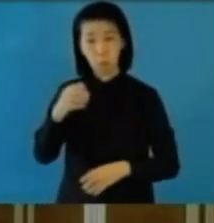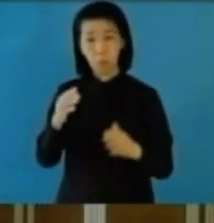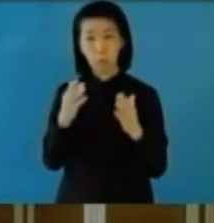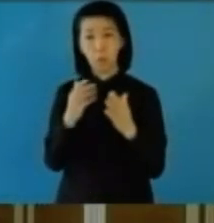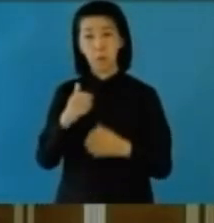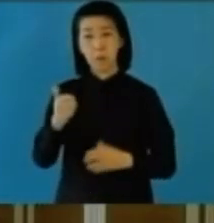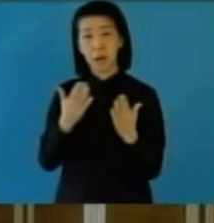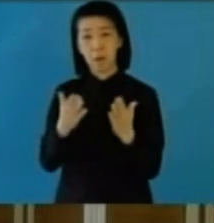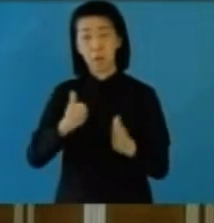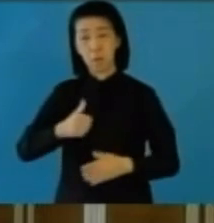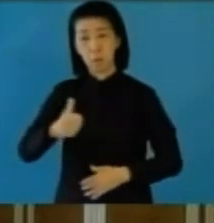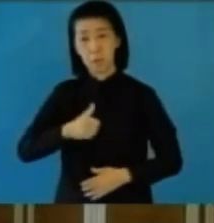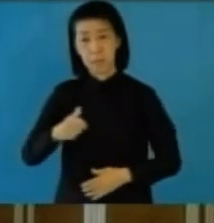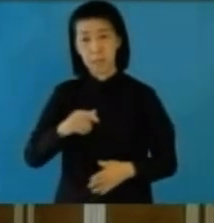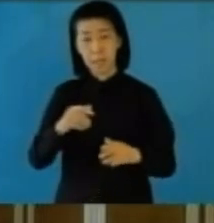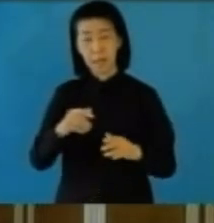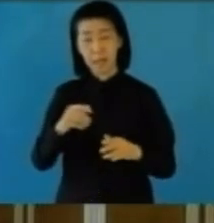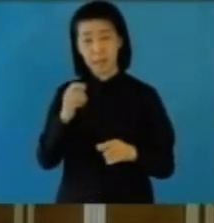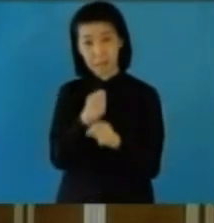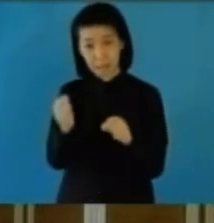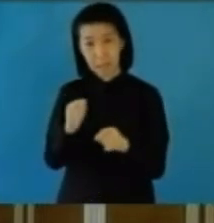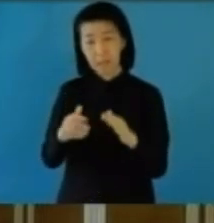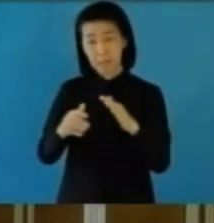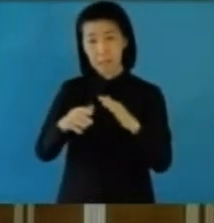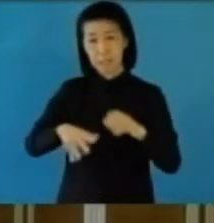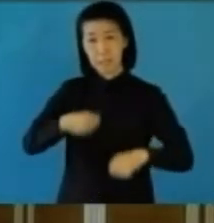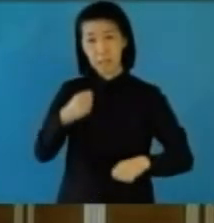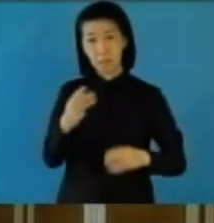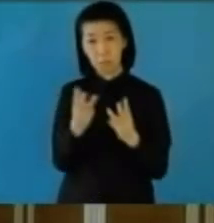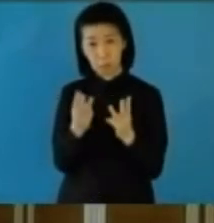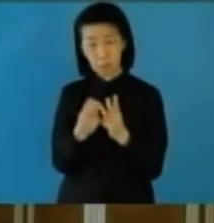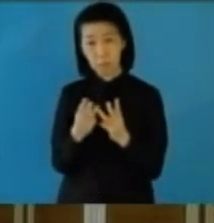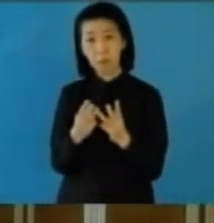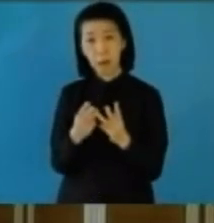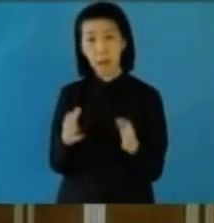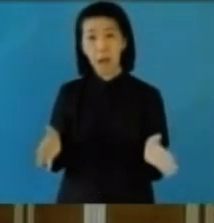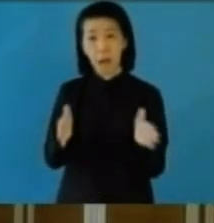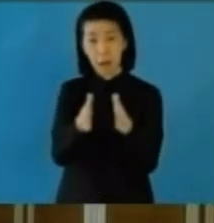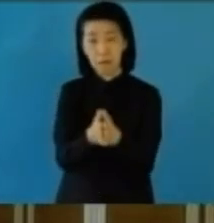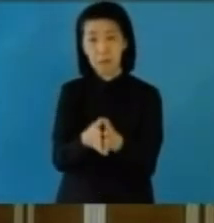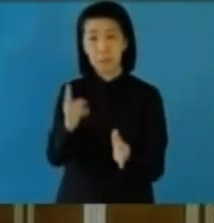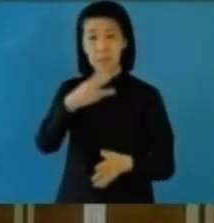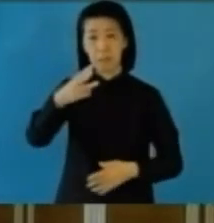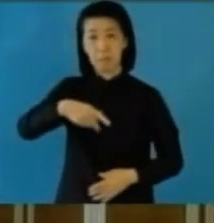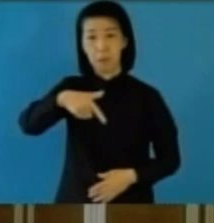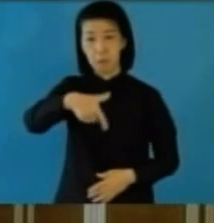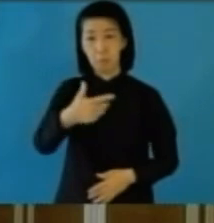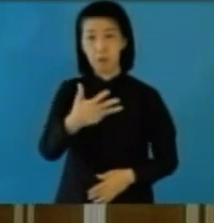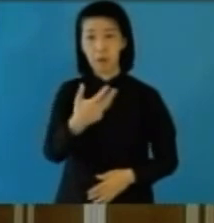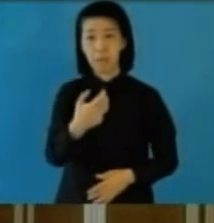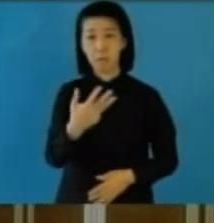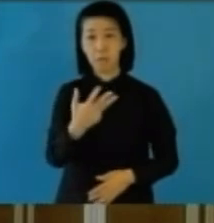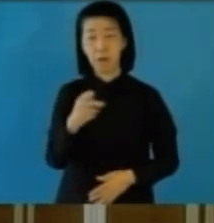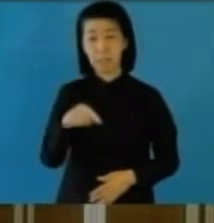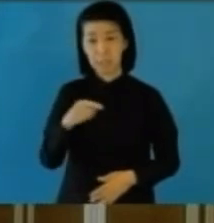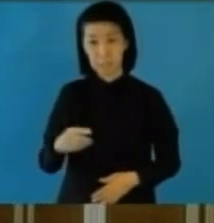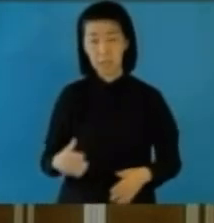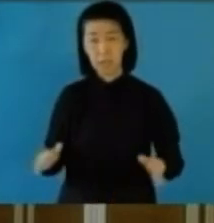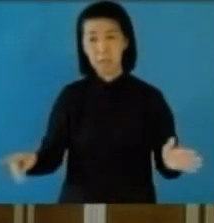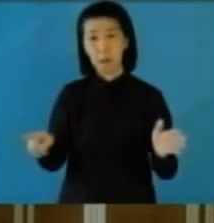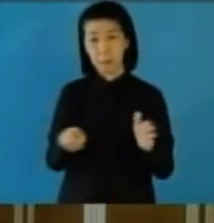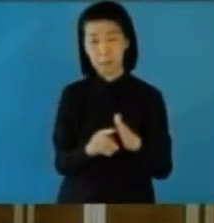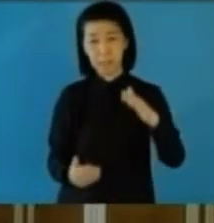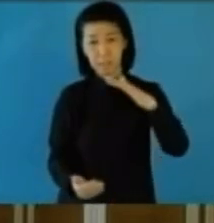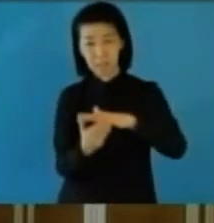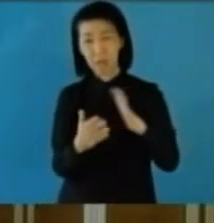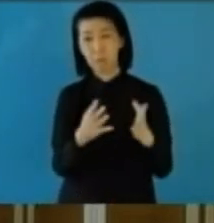数は、先ほどご質問にもありましたように合わせて3688人と過去最高となっており、